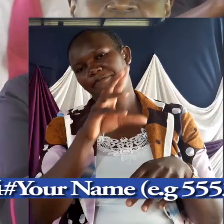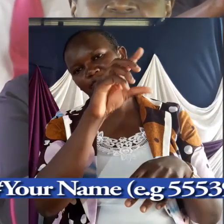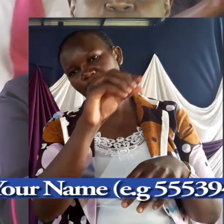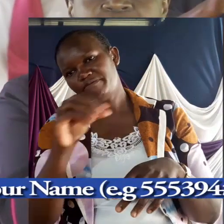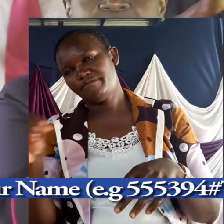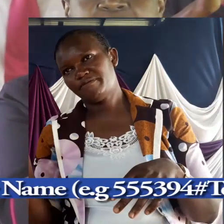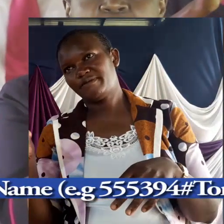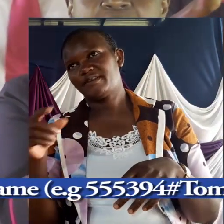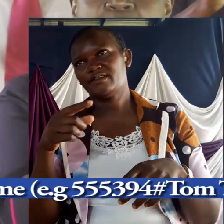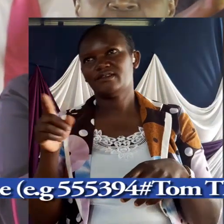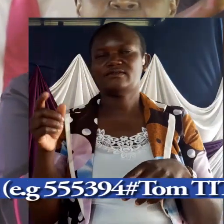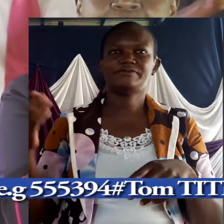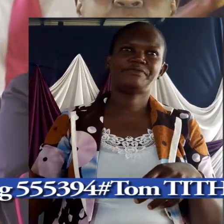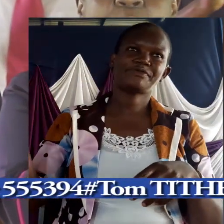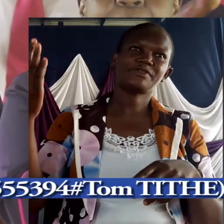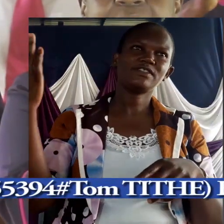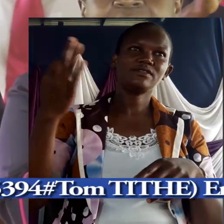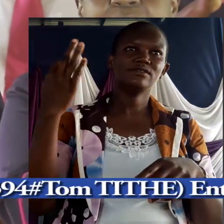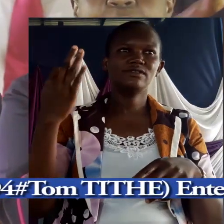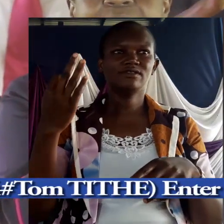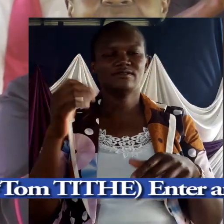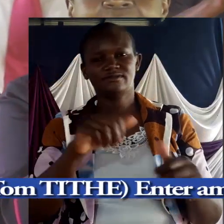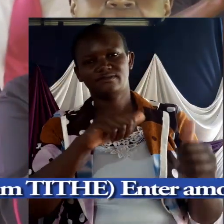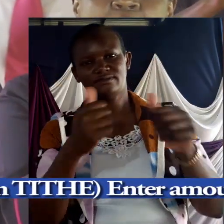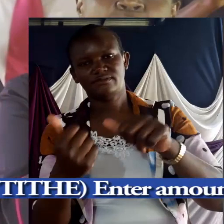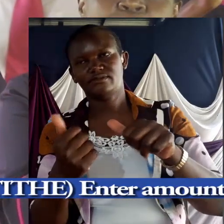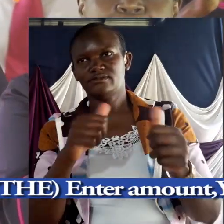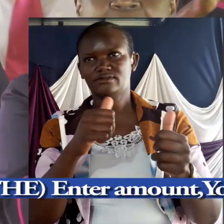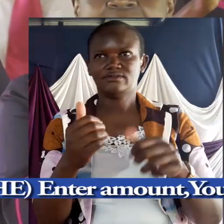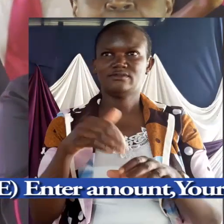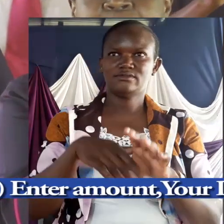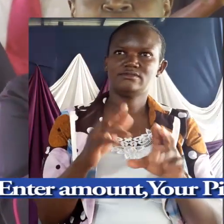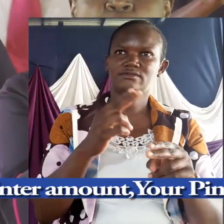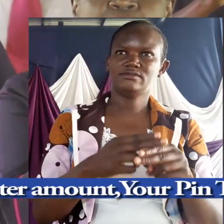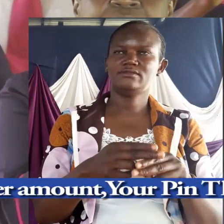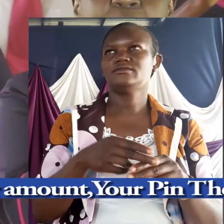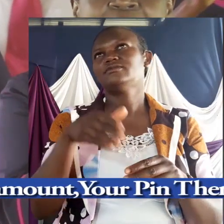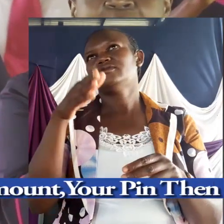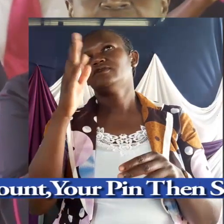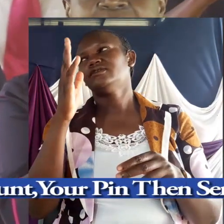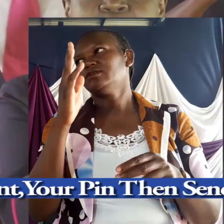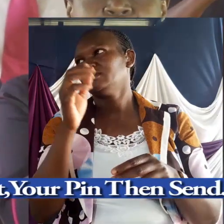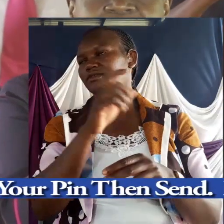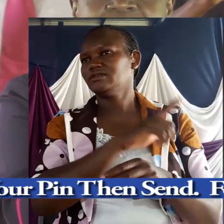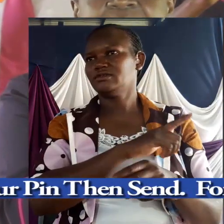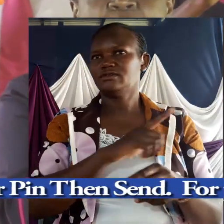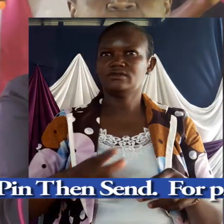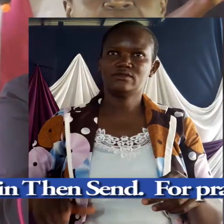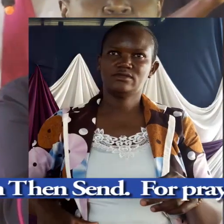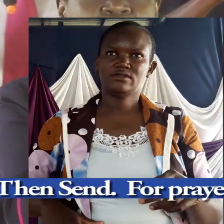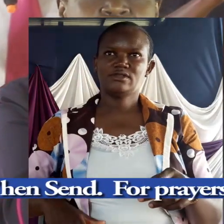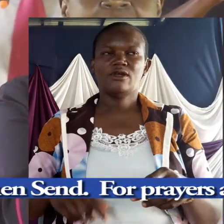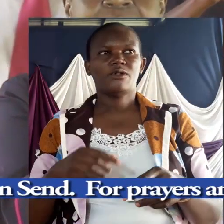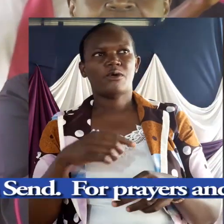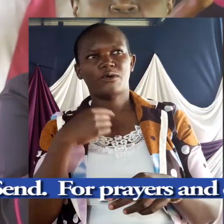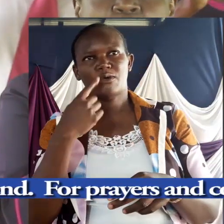Endeleeni kote mkatangaze neno yema. Wabatizwe kwa jina la Mungu Baba. Wote walio asi wapate neno